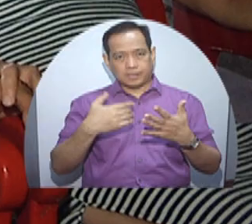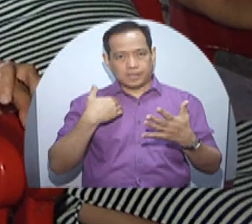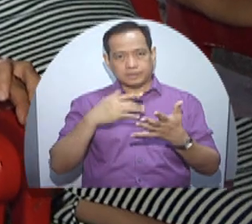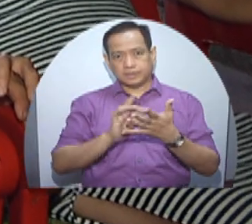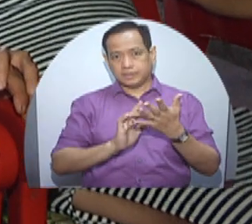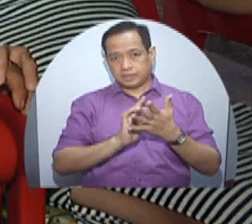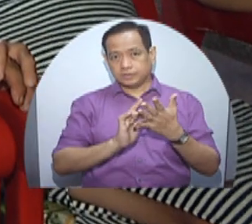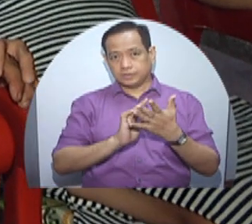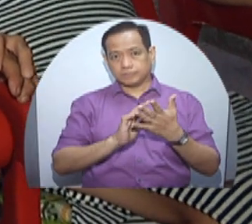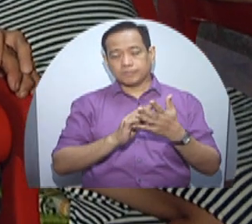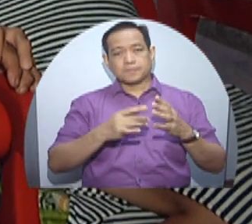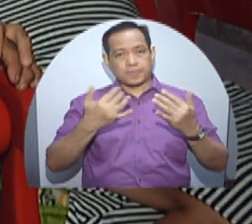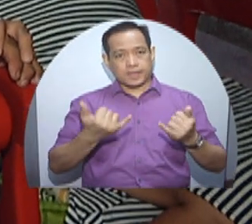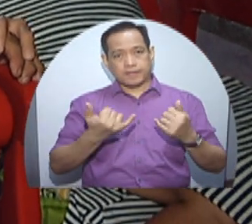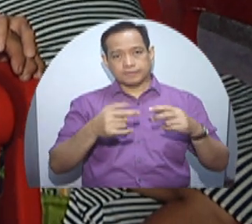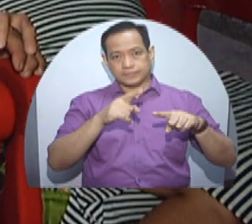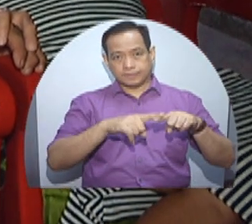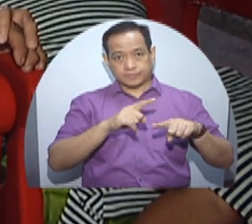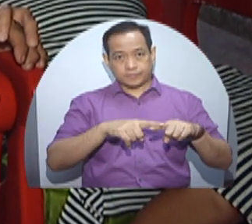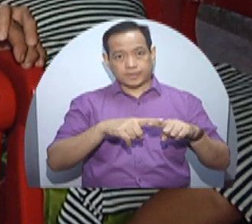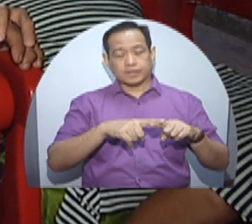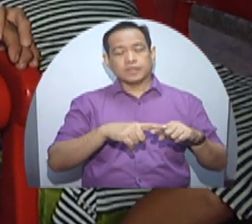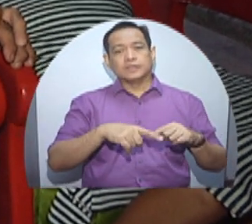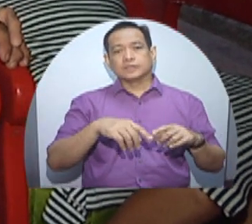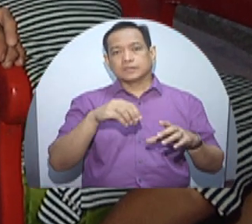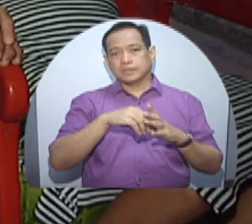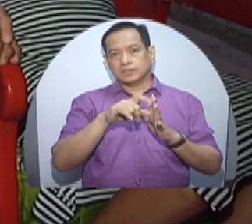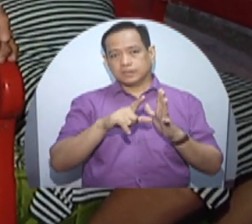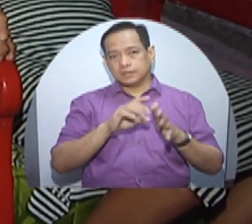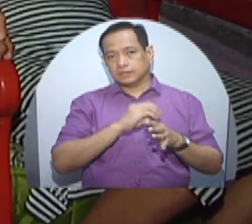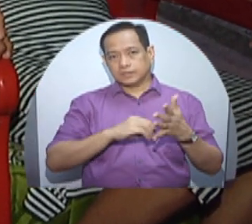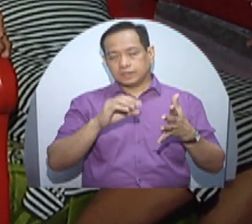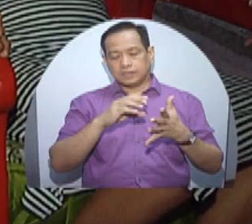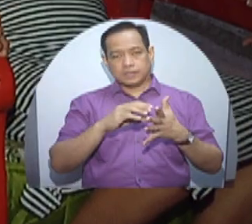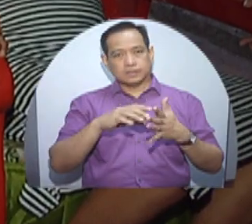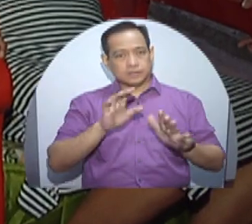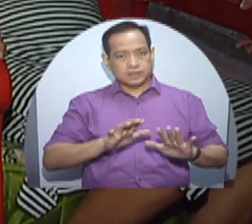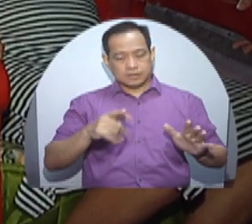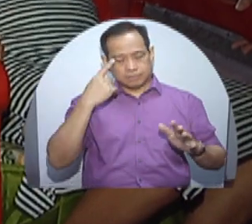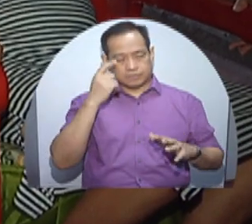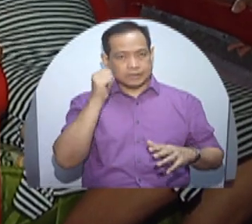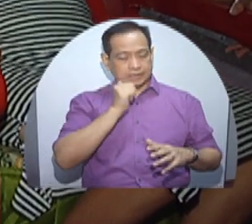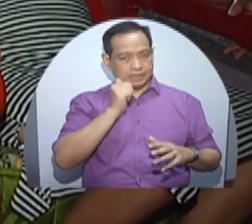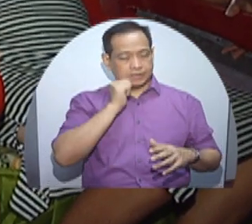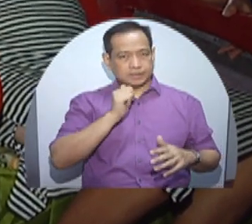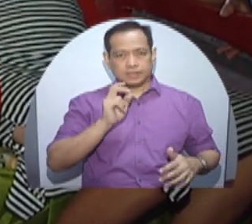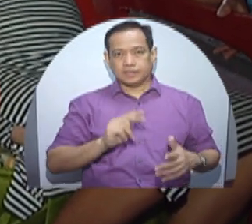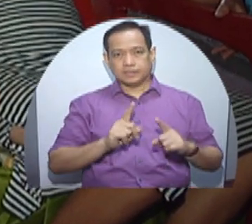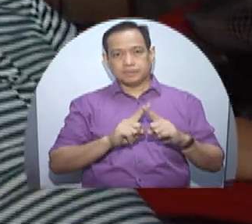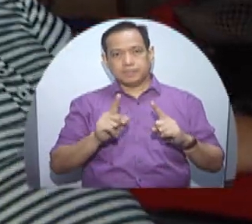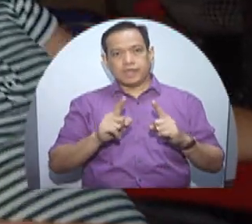Therapy ko po. Sa ngayon ay umaasa na lamang siya sa mga anak at manugang para sa kanilang mga pang-araw-araw na